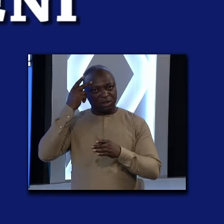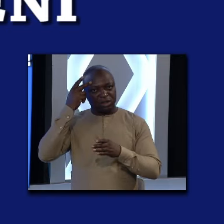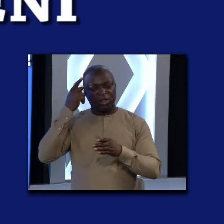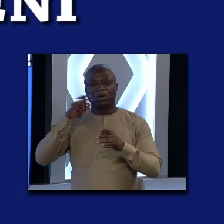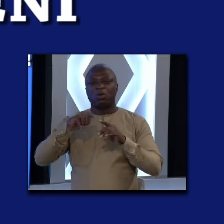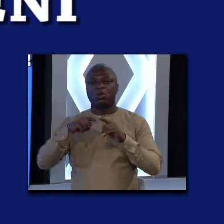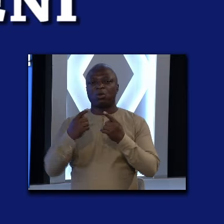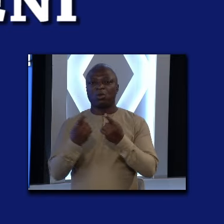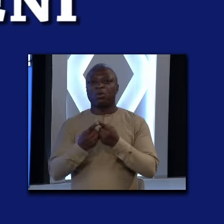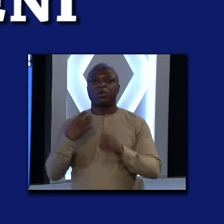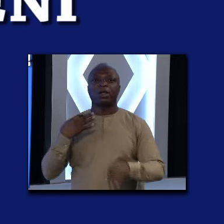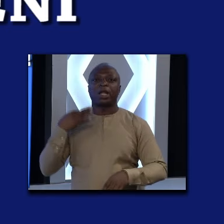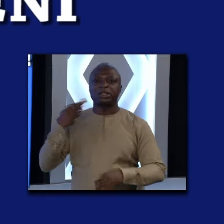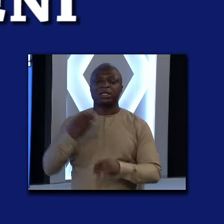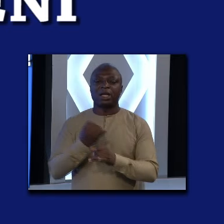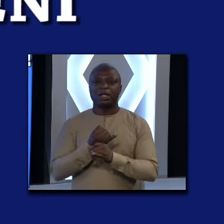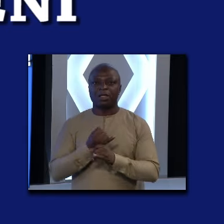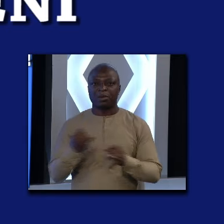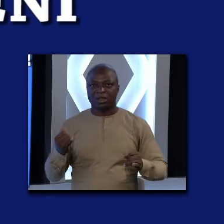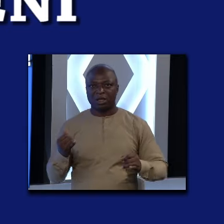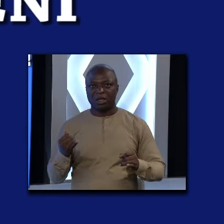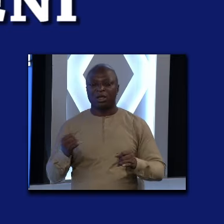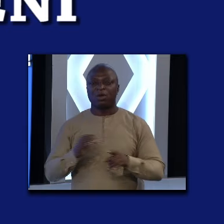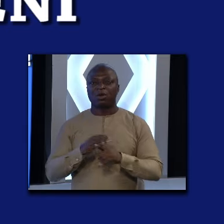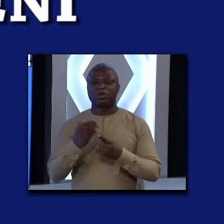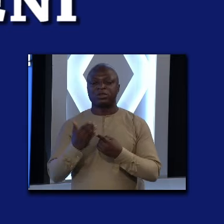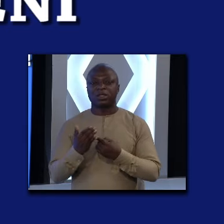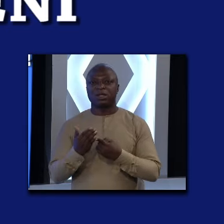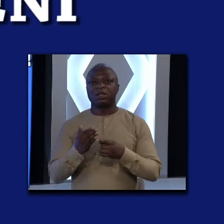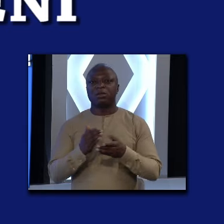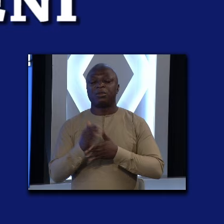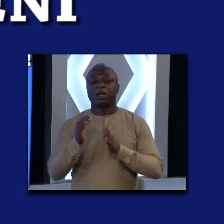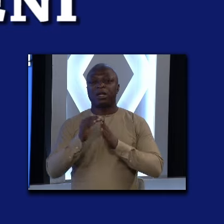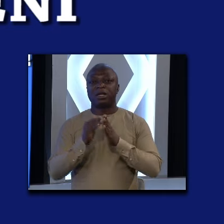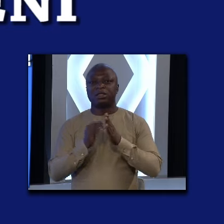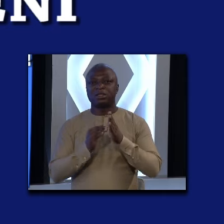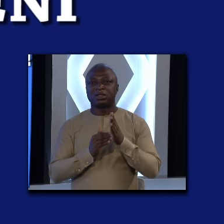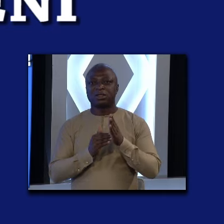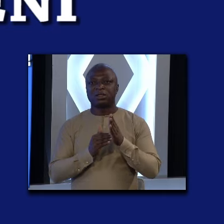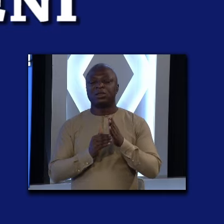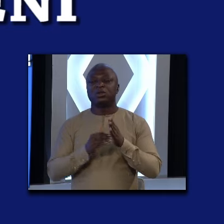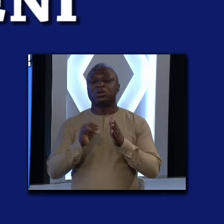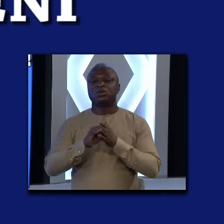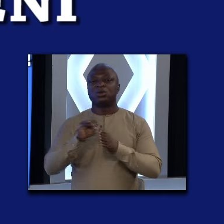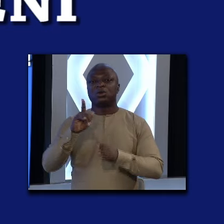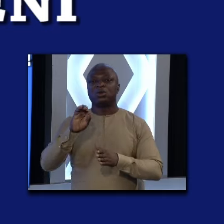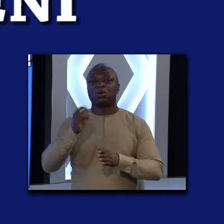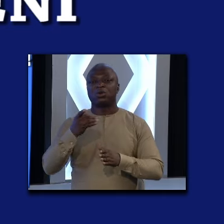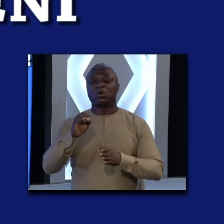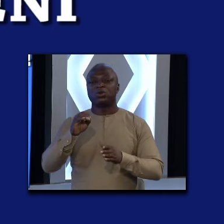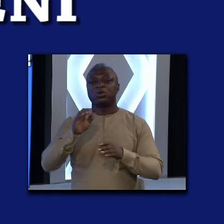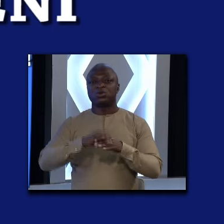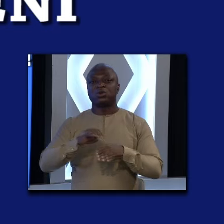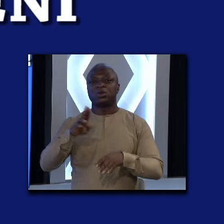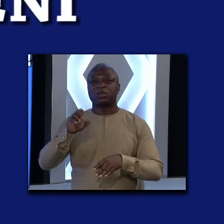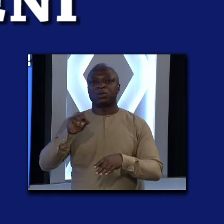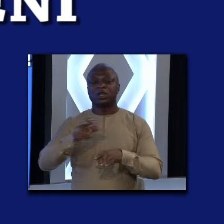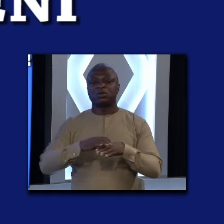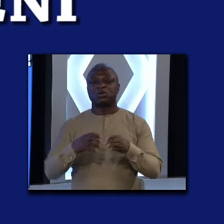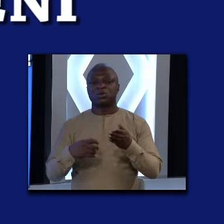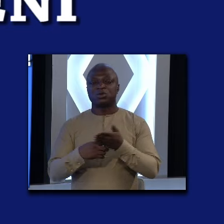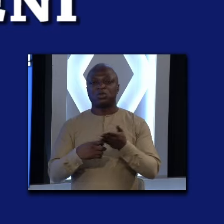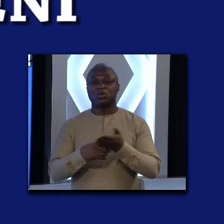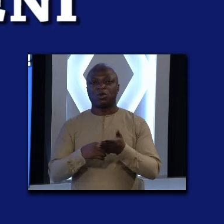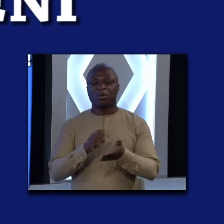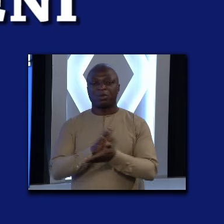groupe de candidats indépendants concernés par la liste, le logo sur clé USB et sur support